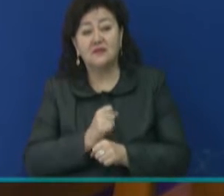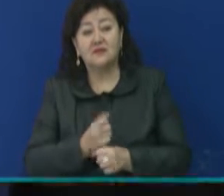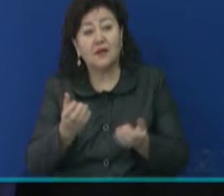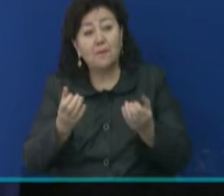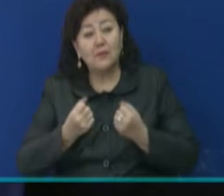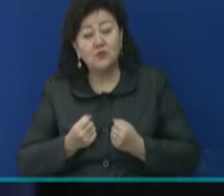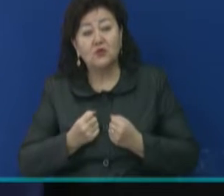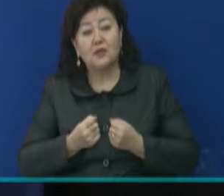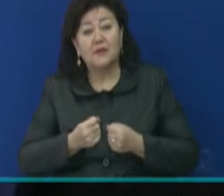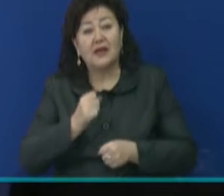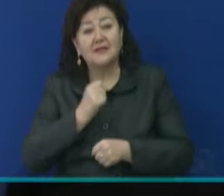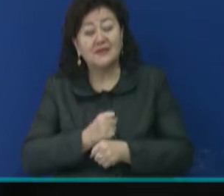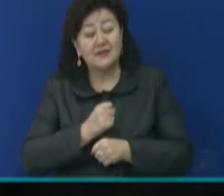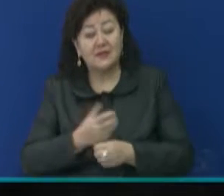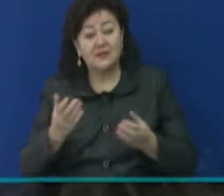за дело